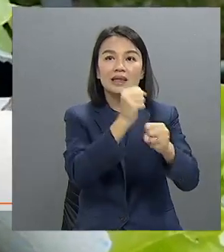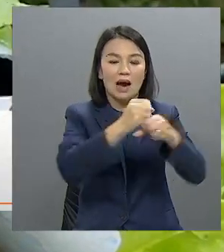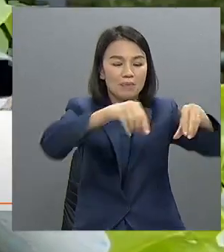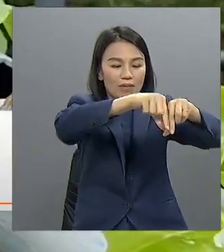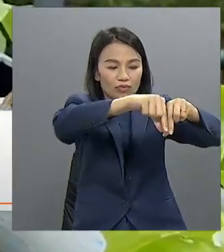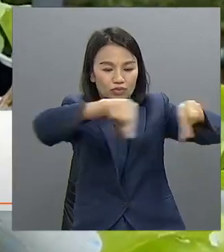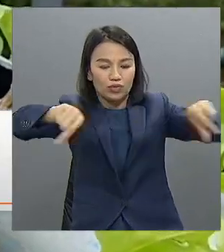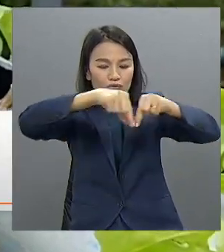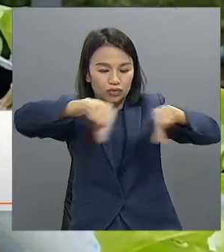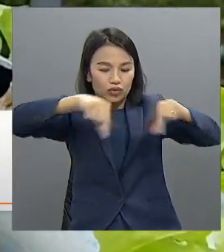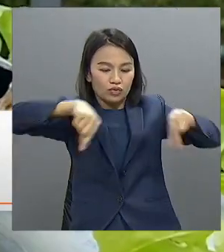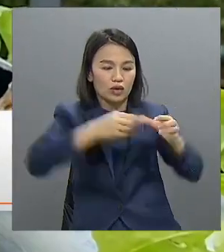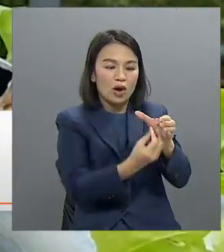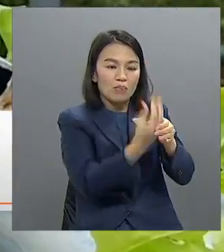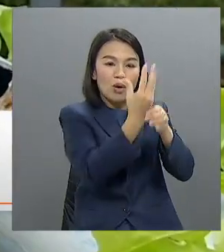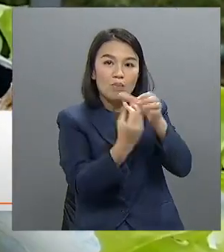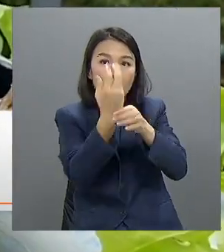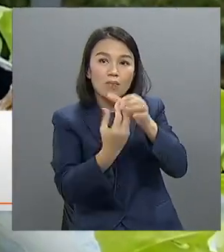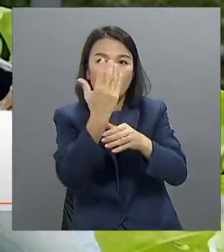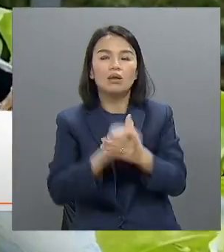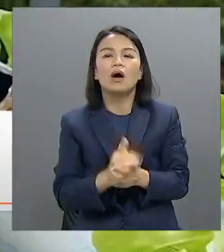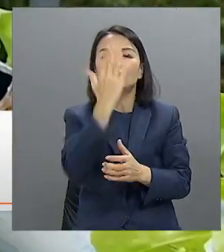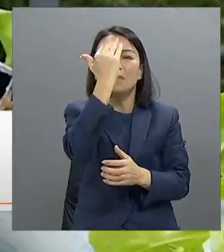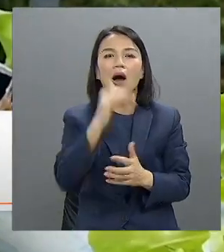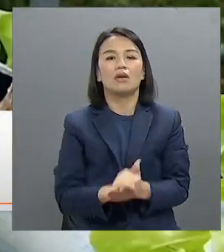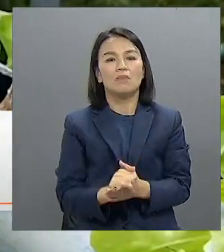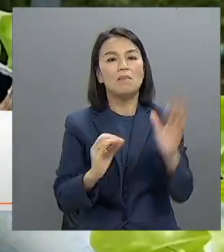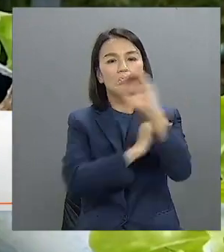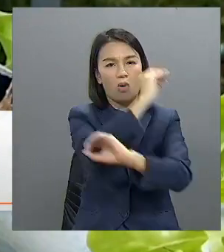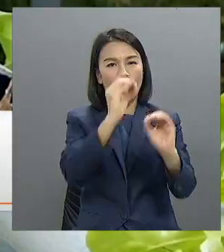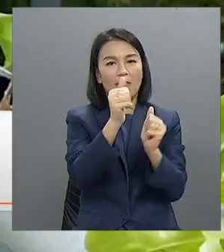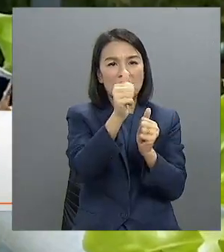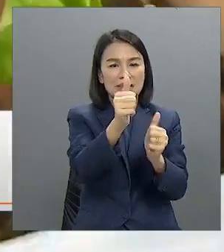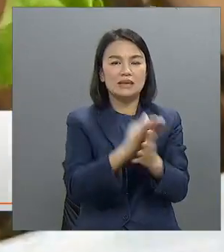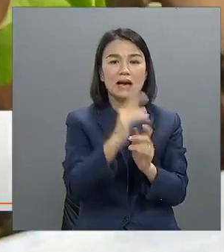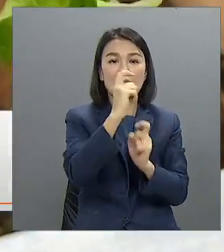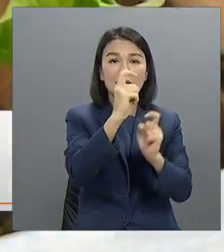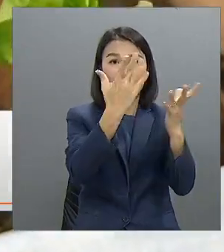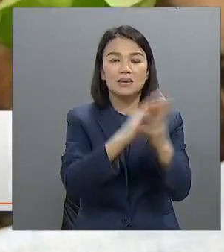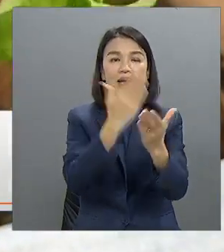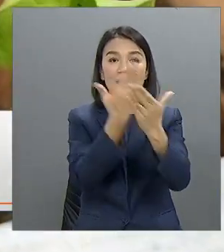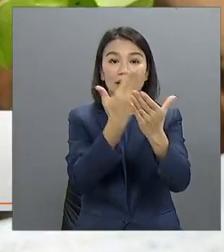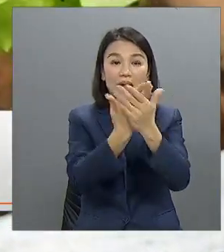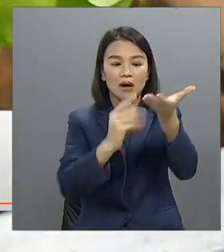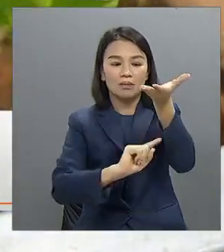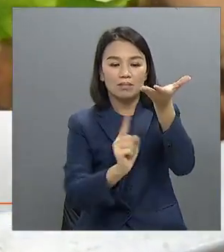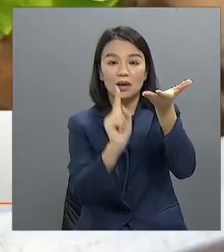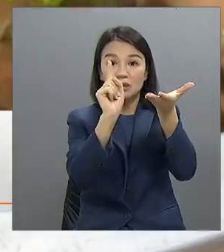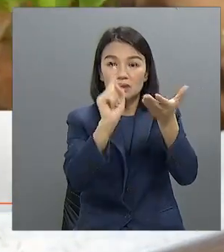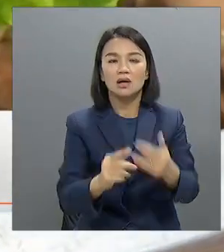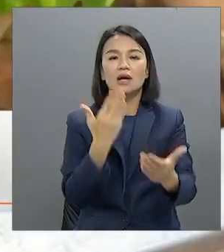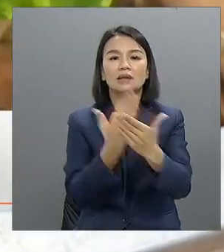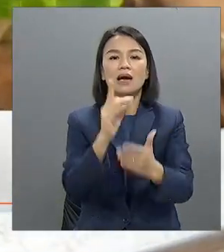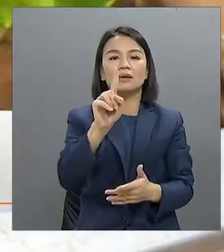างมากค่ะในฐานะผักปลอดสารพิษโดยจะขายอยู่ที่กิโลกรัมละ100บาทนั่นเองค่ะ คือด้วยความที่ระบบ